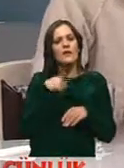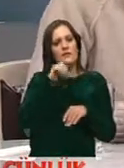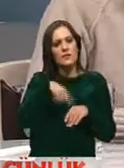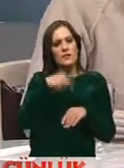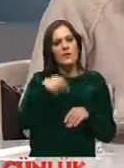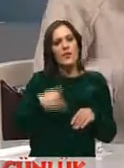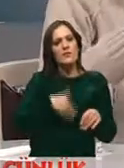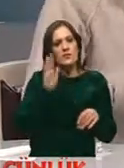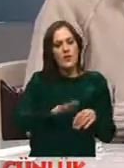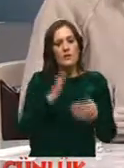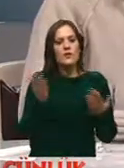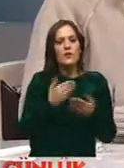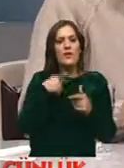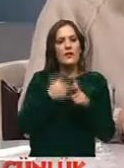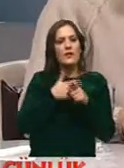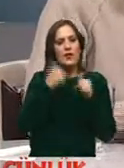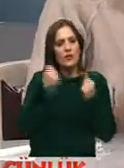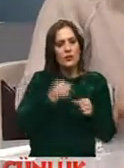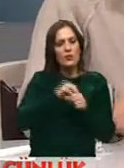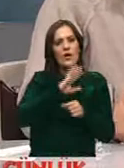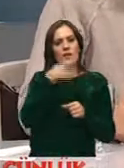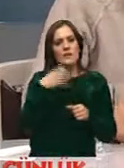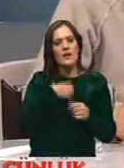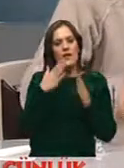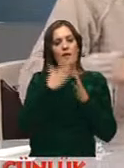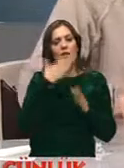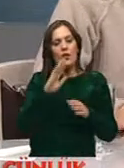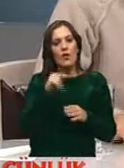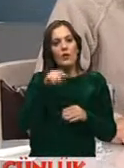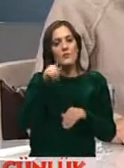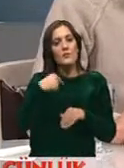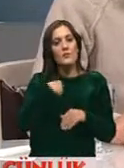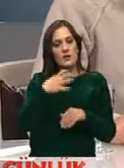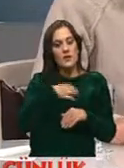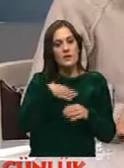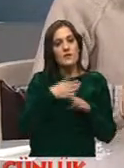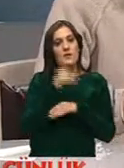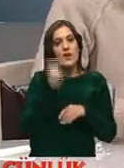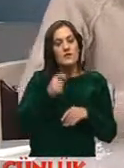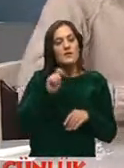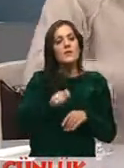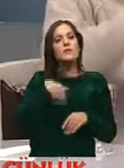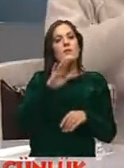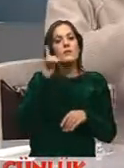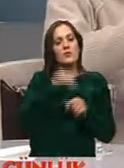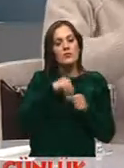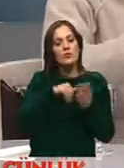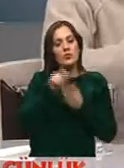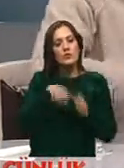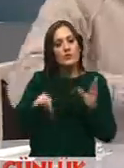zaman zaman aç kaldığımız veya kirada oturduğumuz, yani herkesin kendi evi yok. O zaman biz kendimizi gerçekleştirmemek için bütün